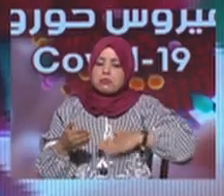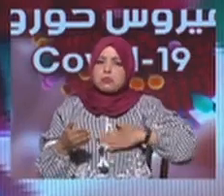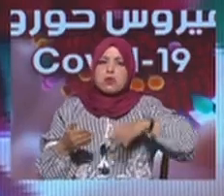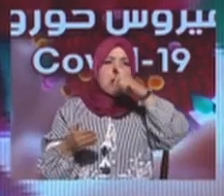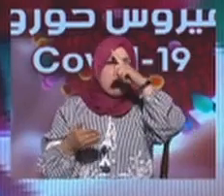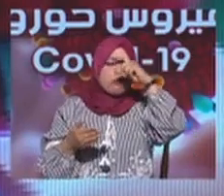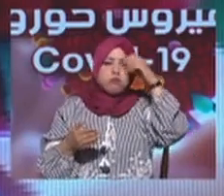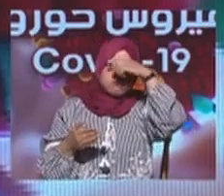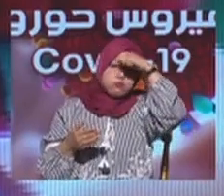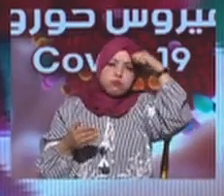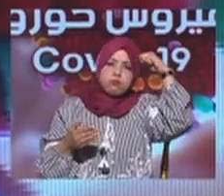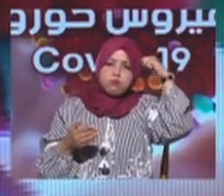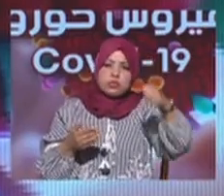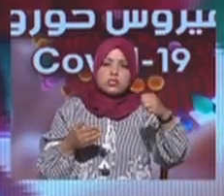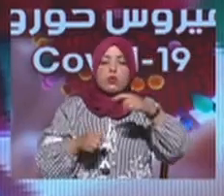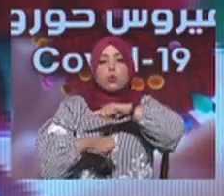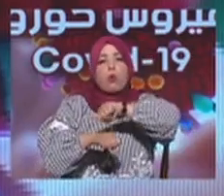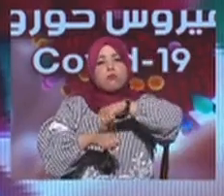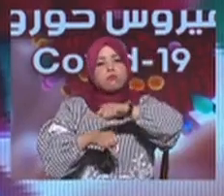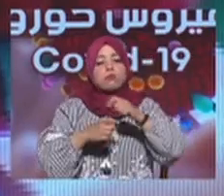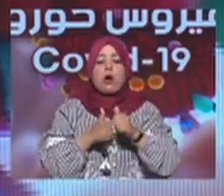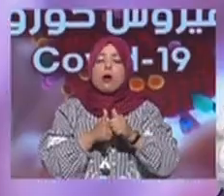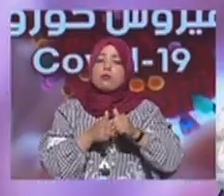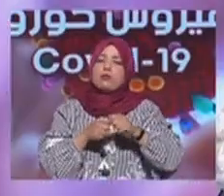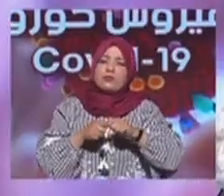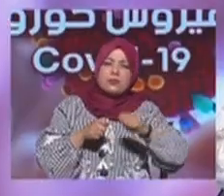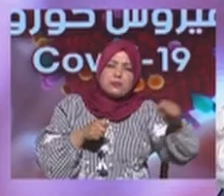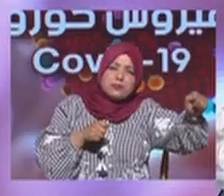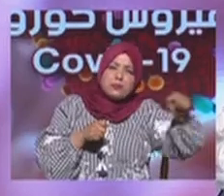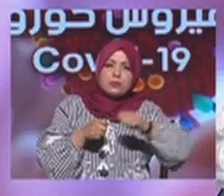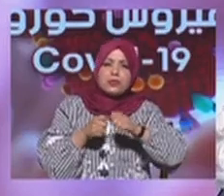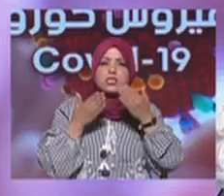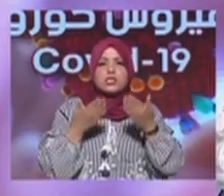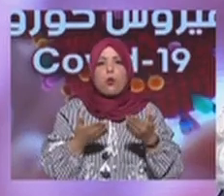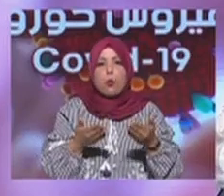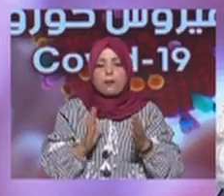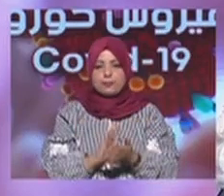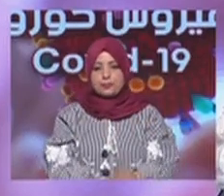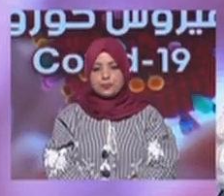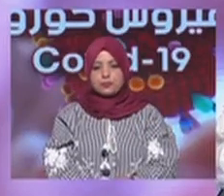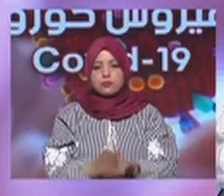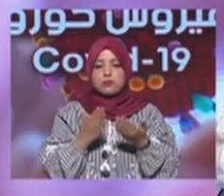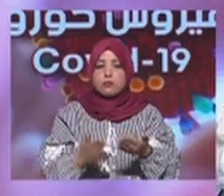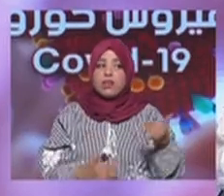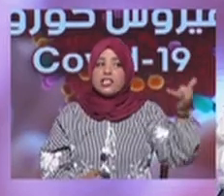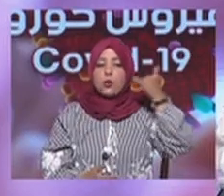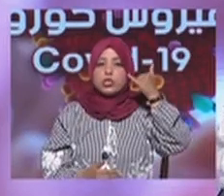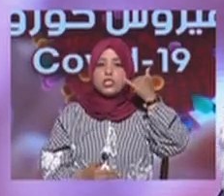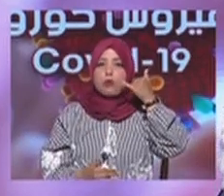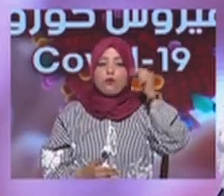على الوقت الكبير اللي تعديه في اللابوراتوار. إذا نبيل كان تسمع فيها حد ضمني دخل دكتورة نساف خاطرها